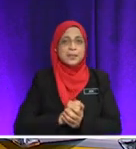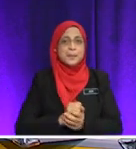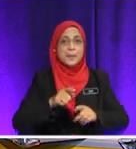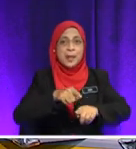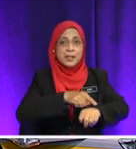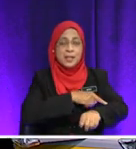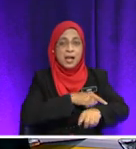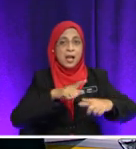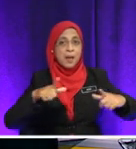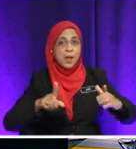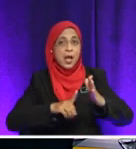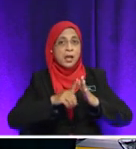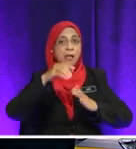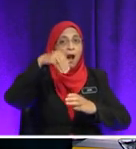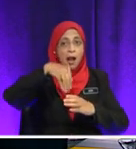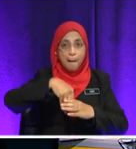tinggi